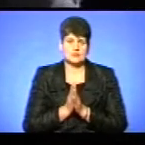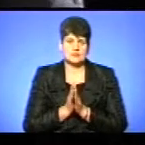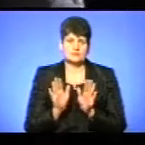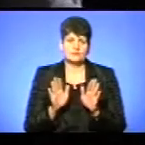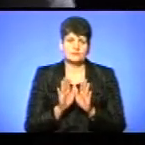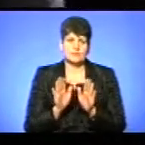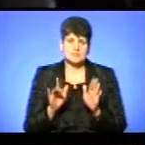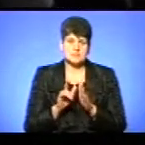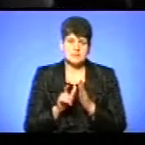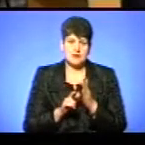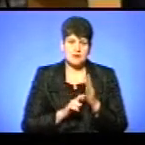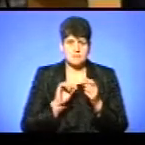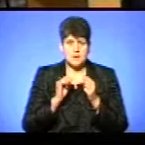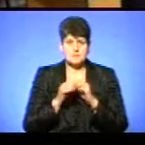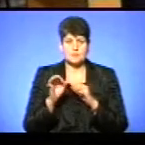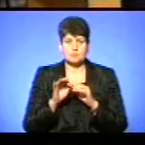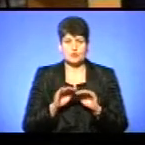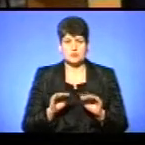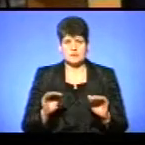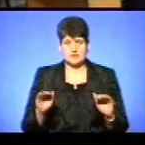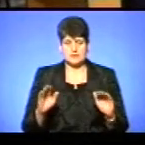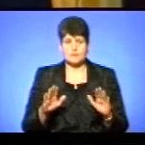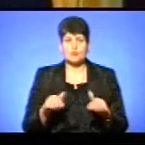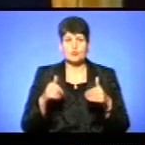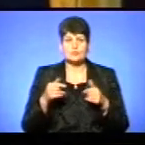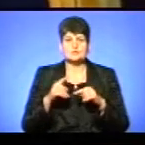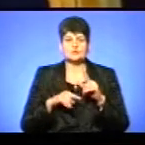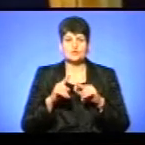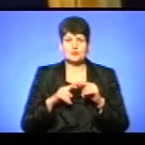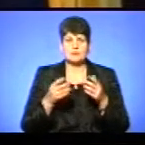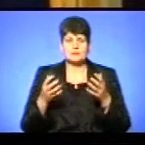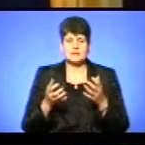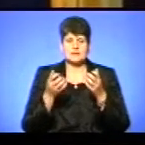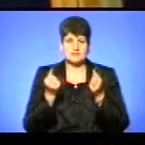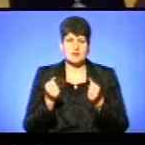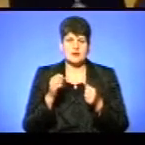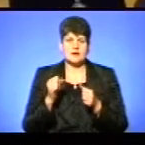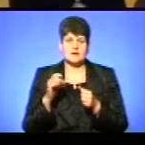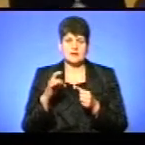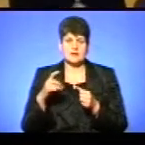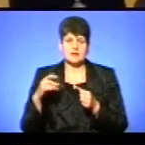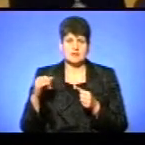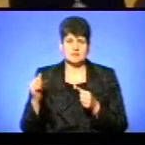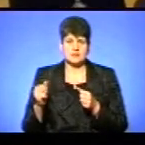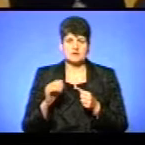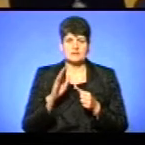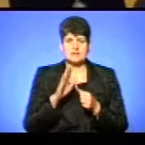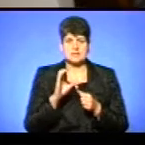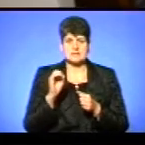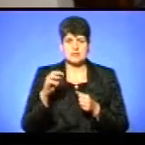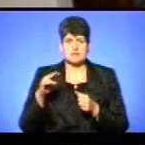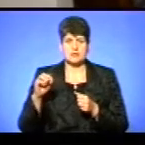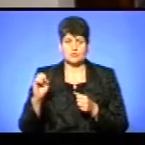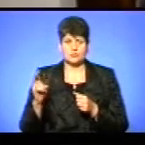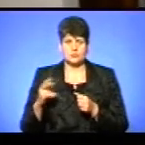піснях, в пам'яті про дітей. Пропозиції родичів загиблих підтримав архієпископ і митрополит Тернопільсько-Зборівський Василій Семенюк.